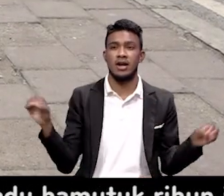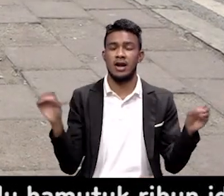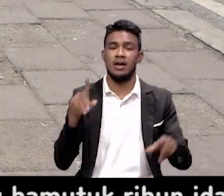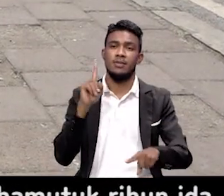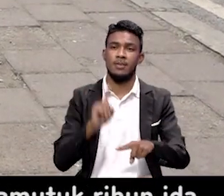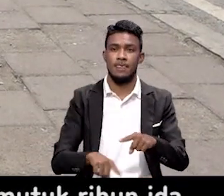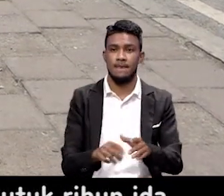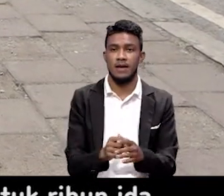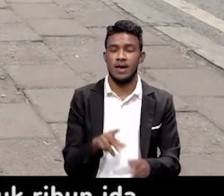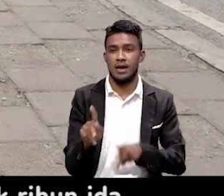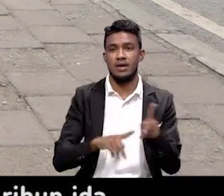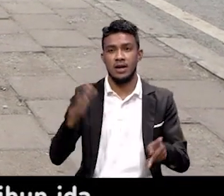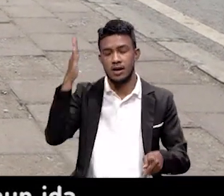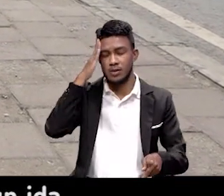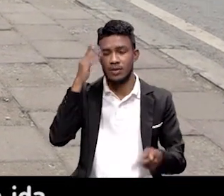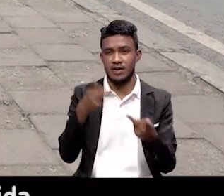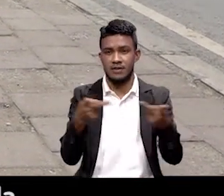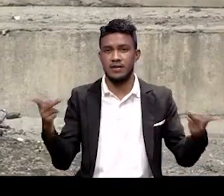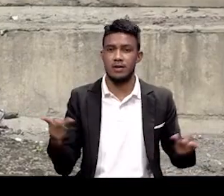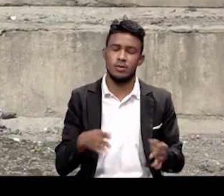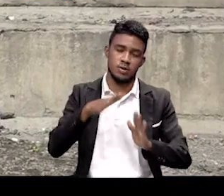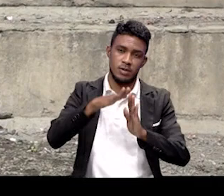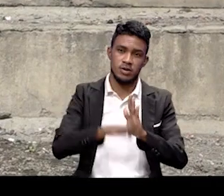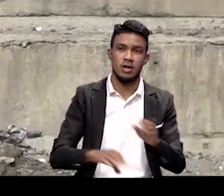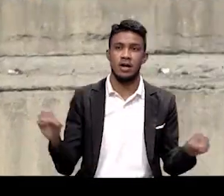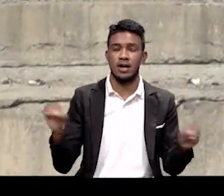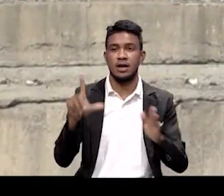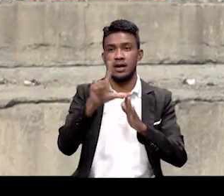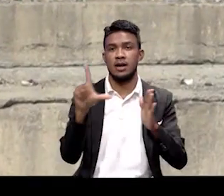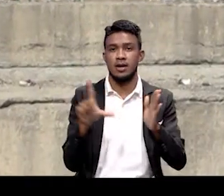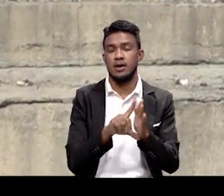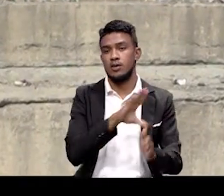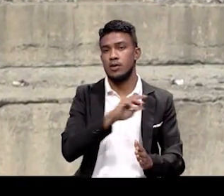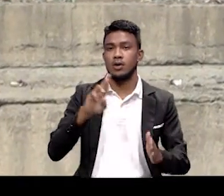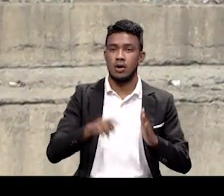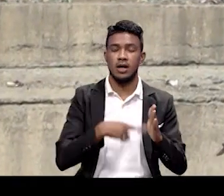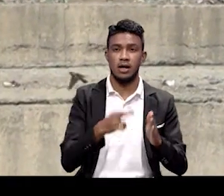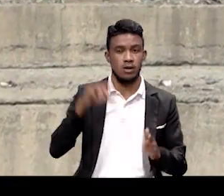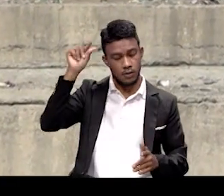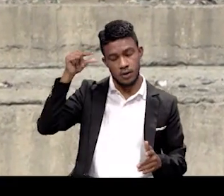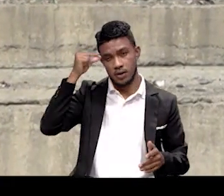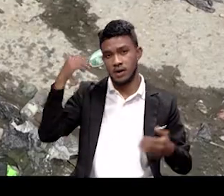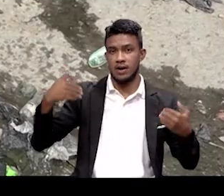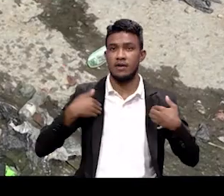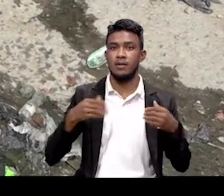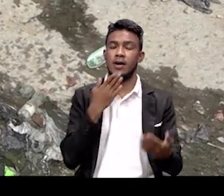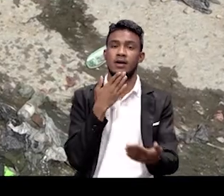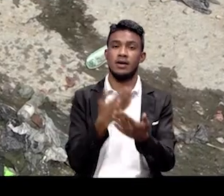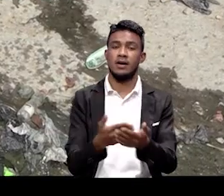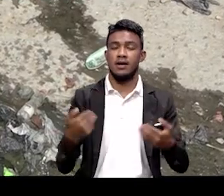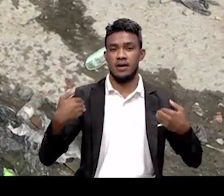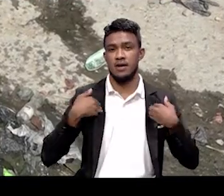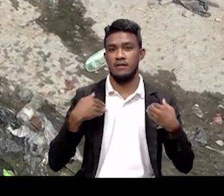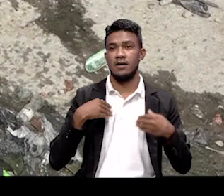Emane konsiensia ba ambiente mos menus. Laiha lei no regulamentu guvernu nian nebe rigoroso. Hafoin